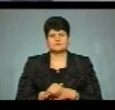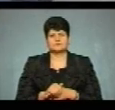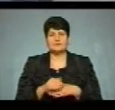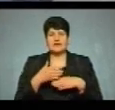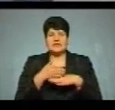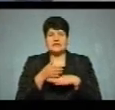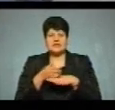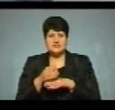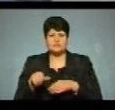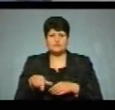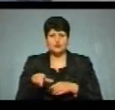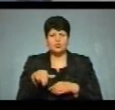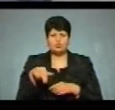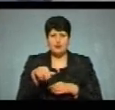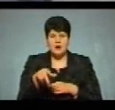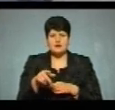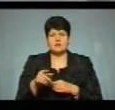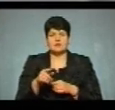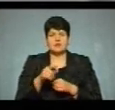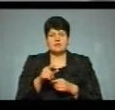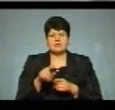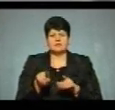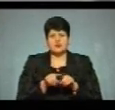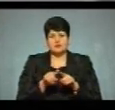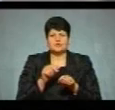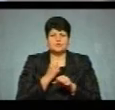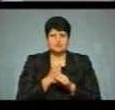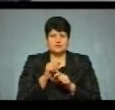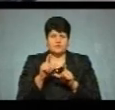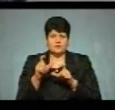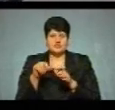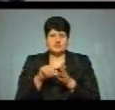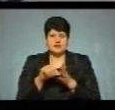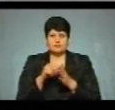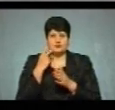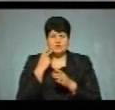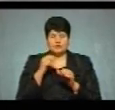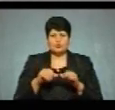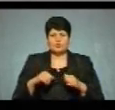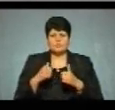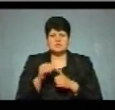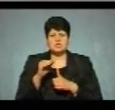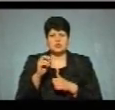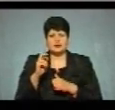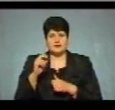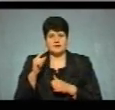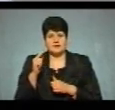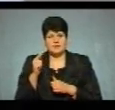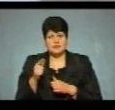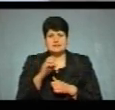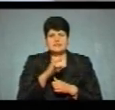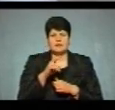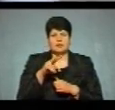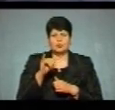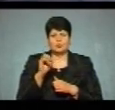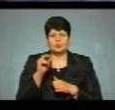Тріщини у тротуарі на вулиці Збаразькій, 27, зафіксував на фото член постійної комісії Тернопільської міськради з питань житлово-комунального господарства Сергій